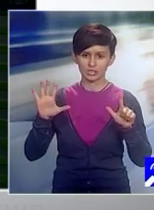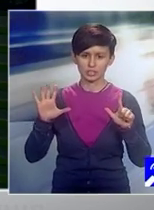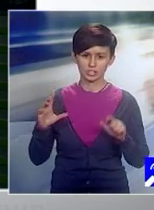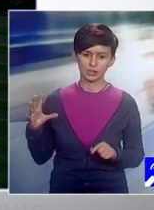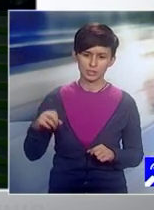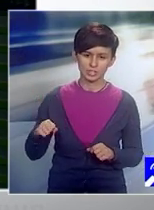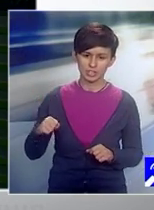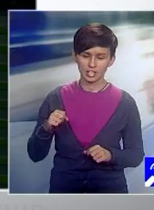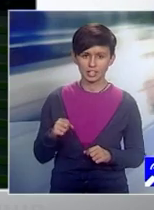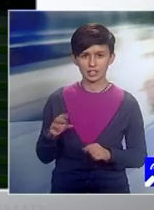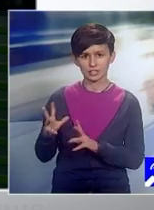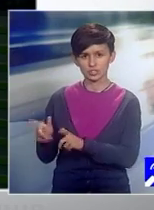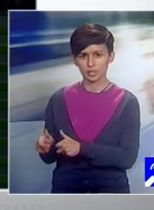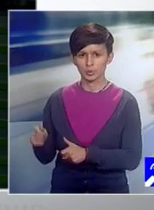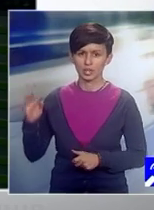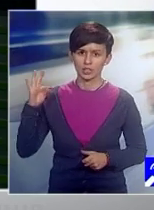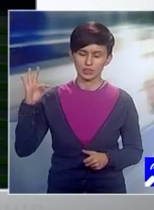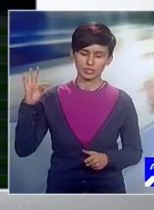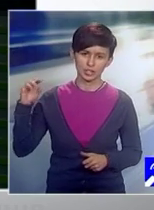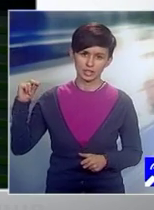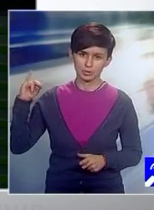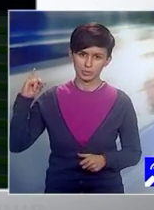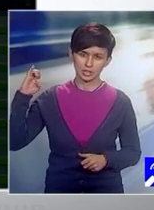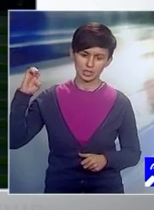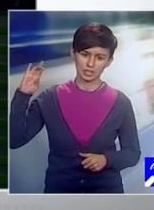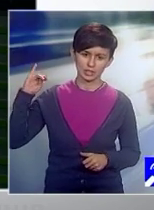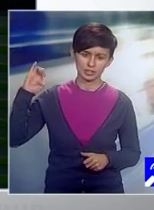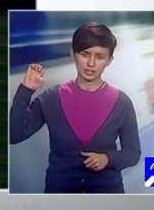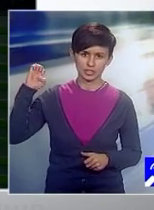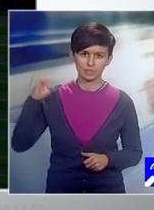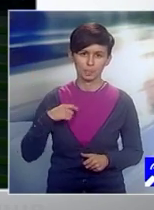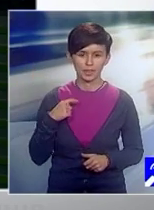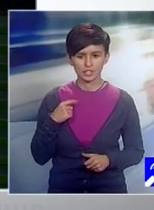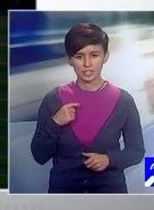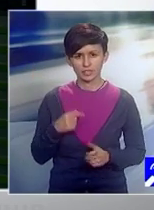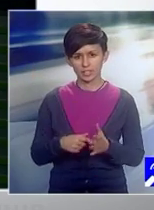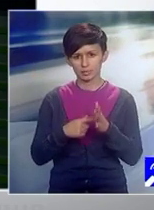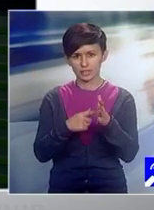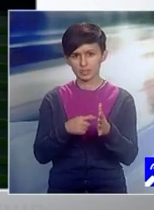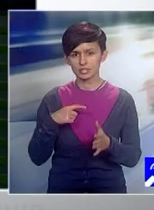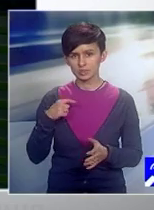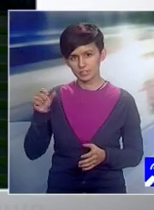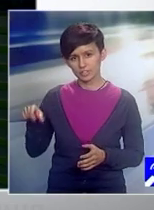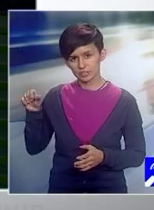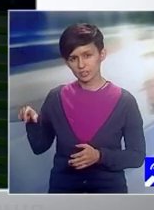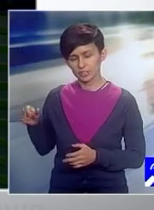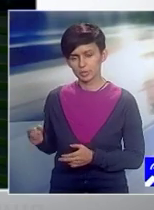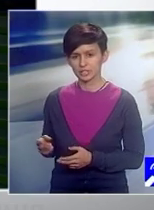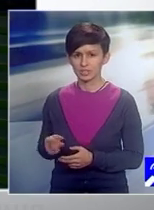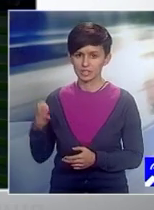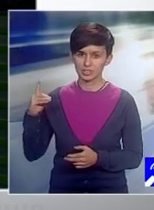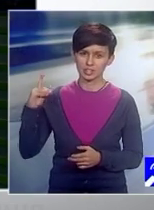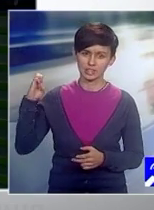Cluj, va fi lansarea oficială, vor fi și câteva dintre personajele tale prezente, va fi și o expoziție foarte interesantă